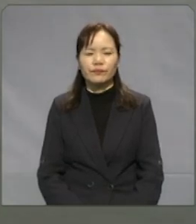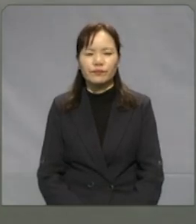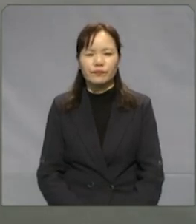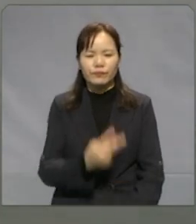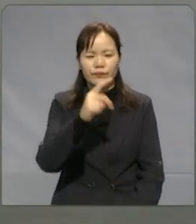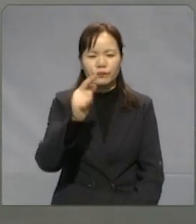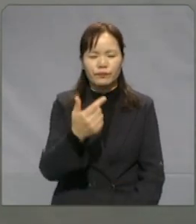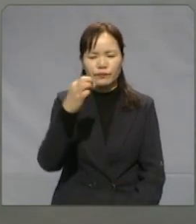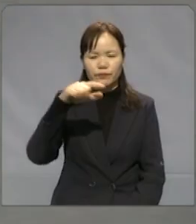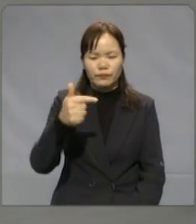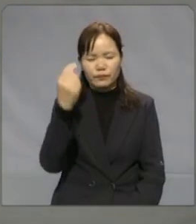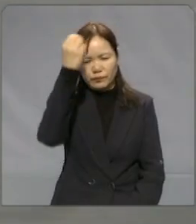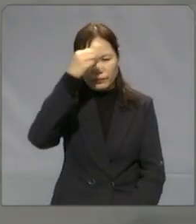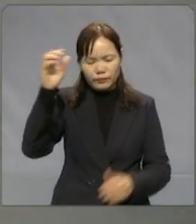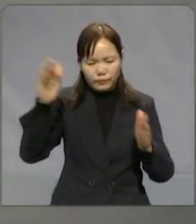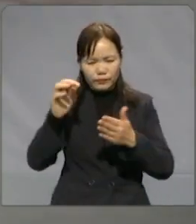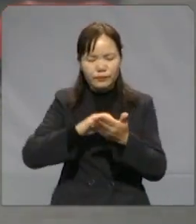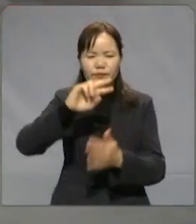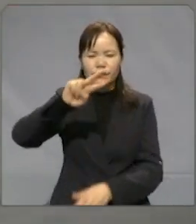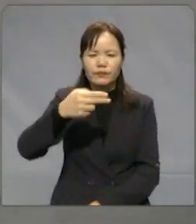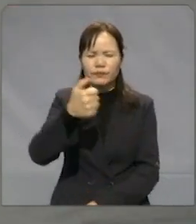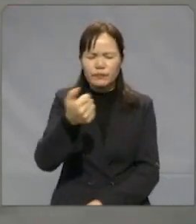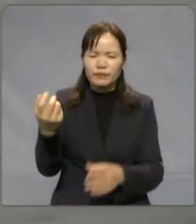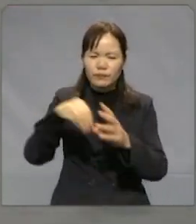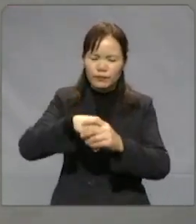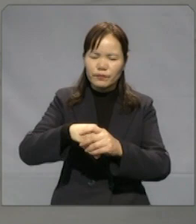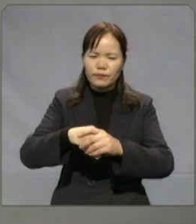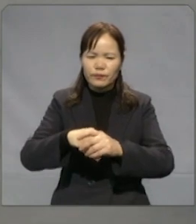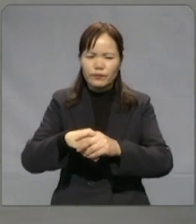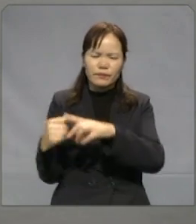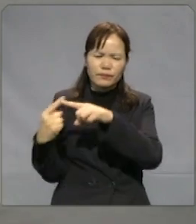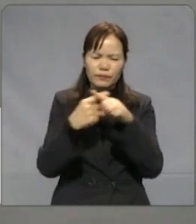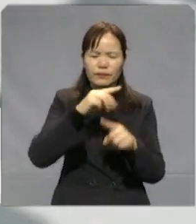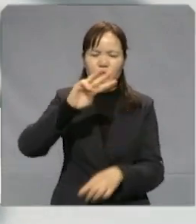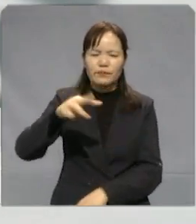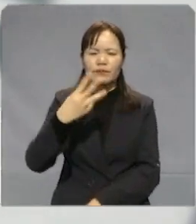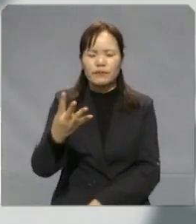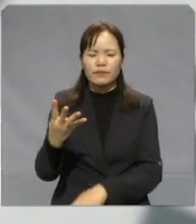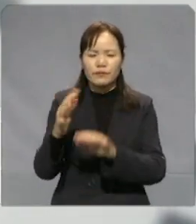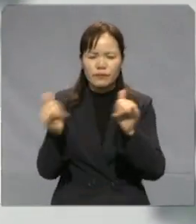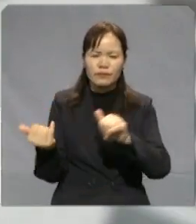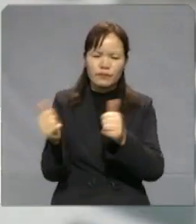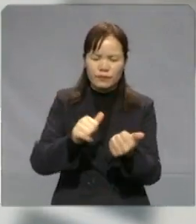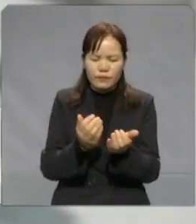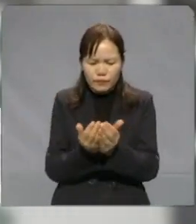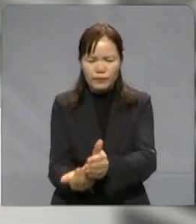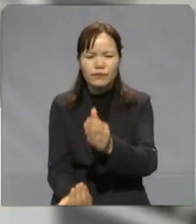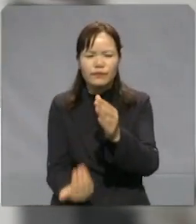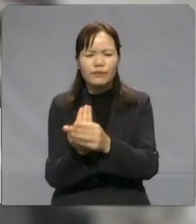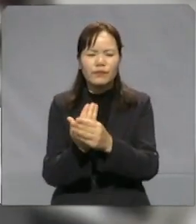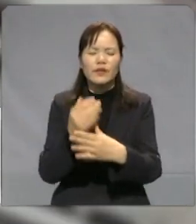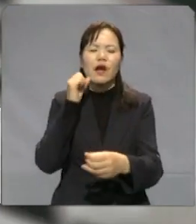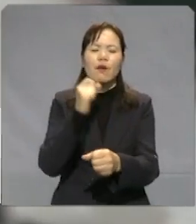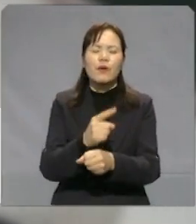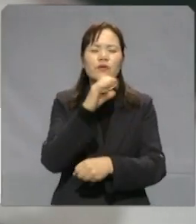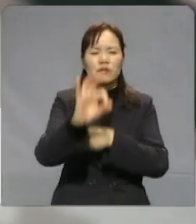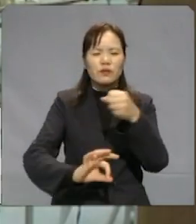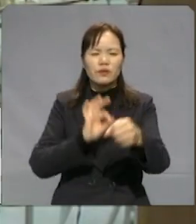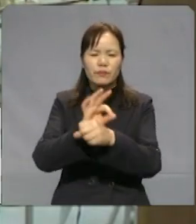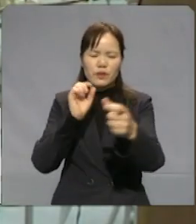단원고 학생 250명 등 304명이 희생된 세월호 참사. 어느덧 10주기를 앞두고